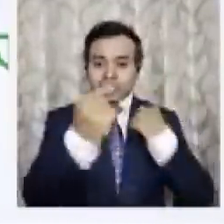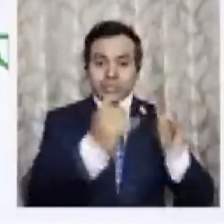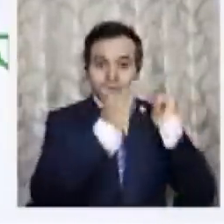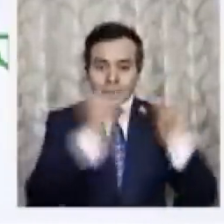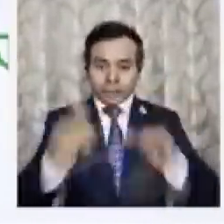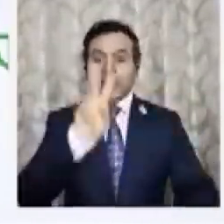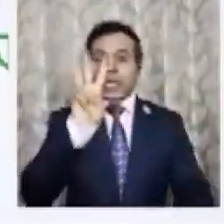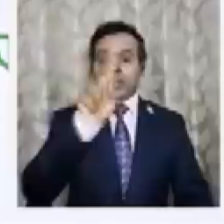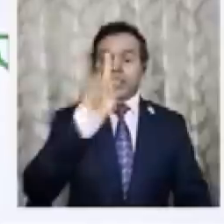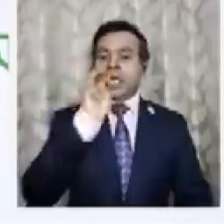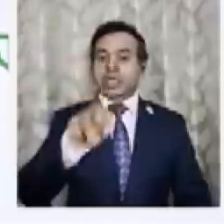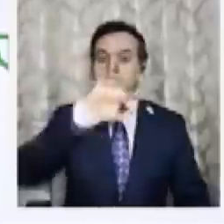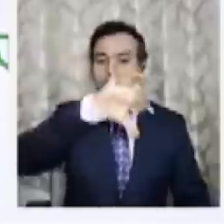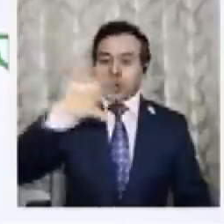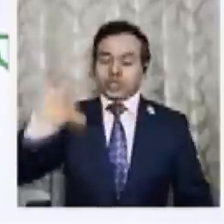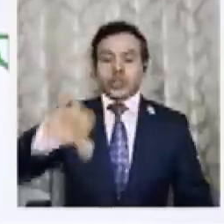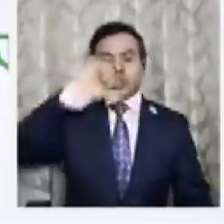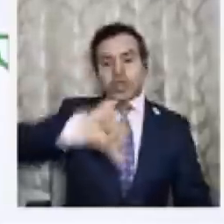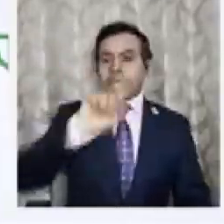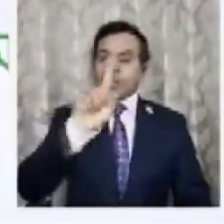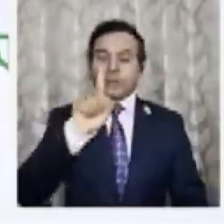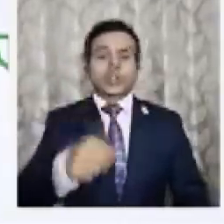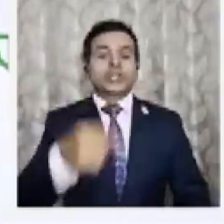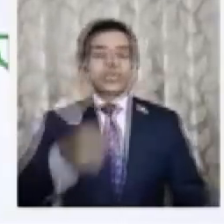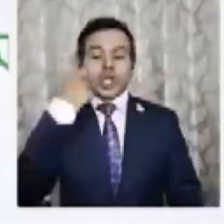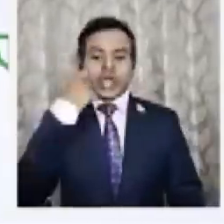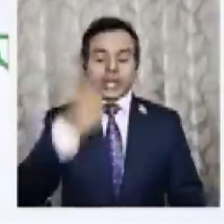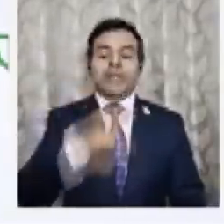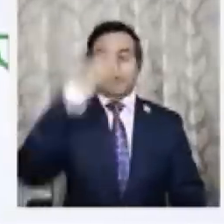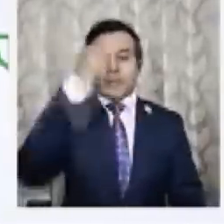প্রাতিষ্ঠানিকভাবে কোয়ারেন্টাইন সেবা দেওয়া যায় 31,991 জনকে।